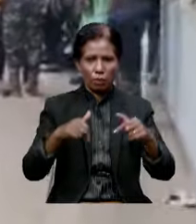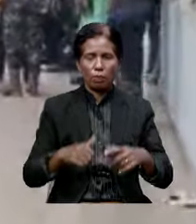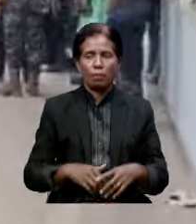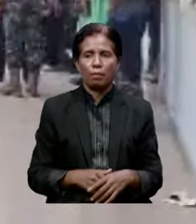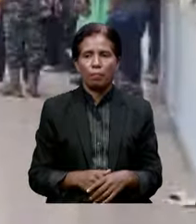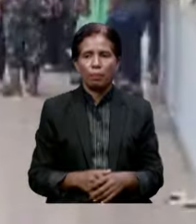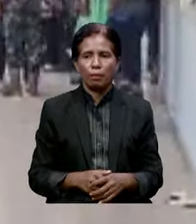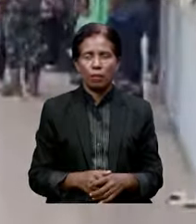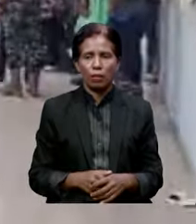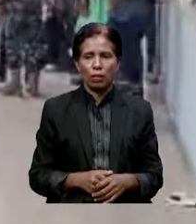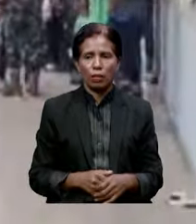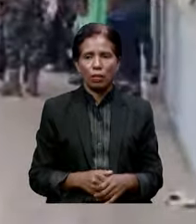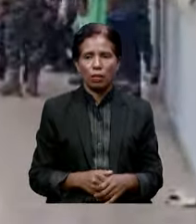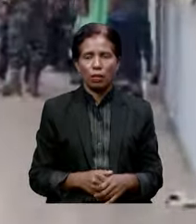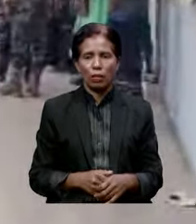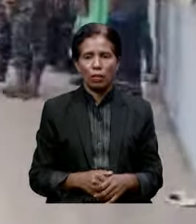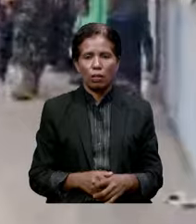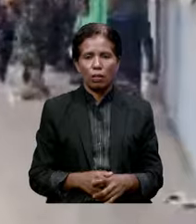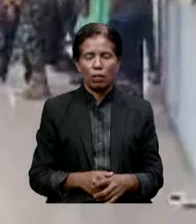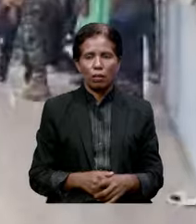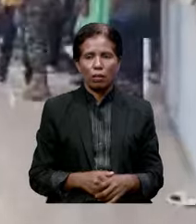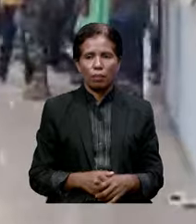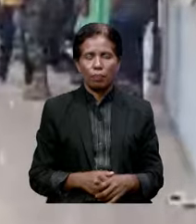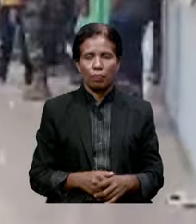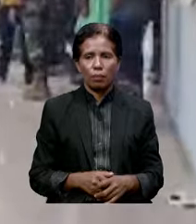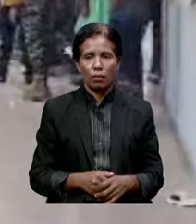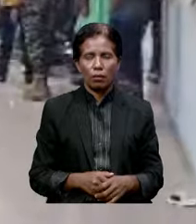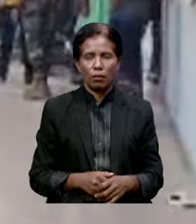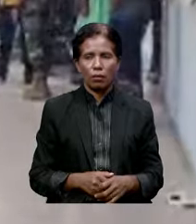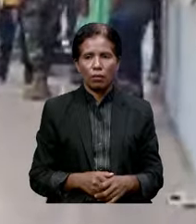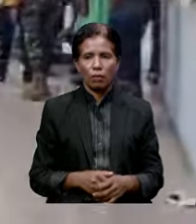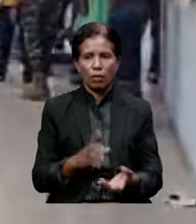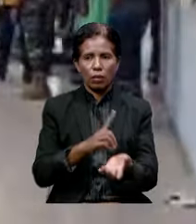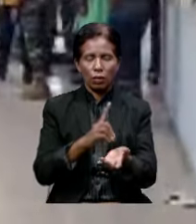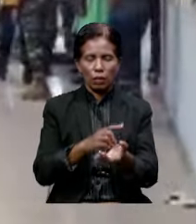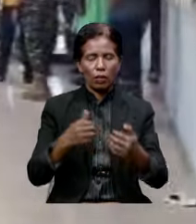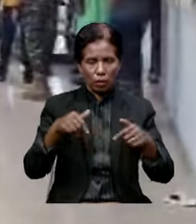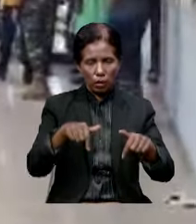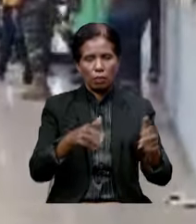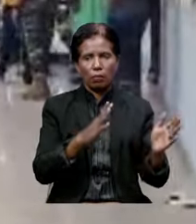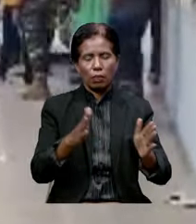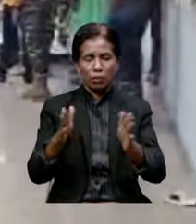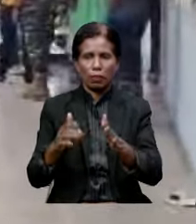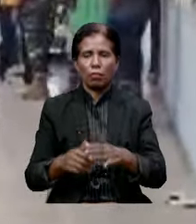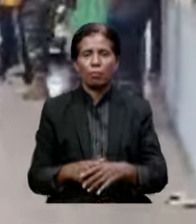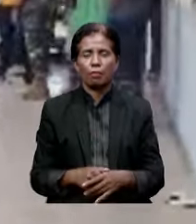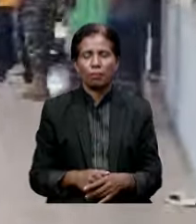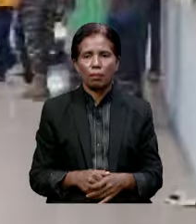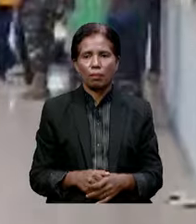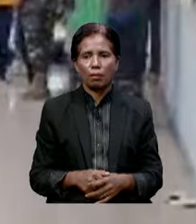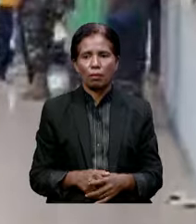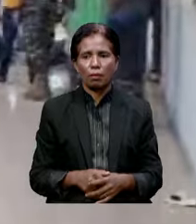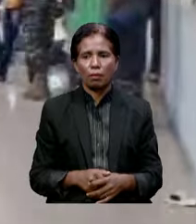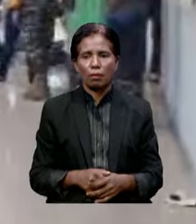konsultane insa ho dokter sir dokter sir yene mak prepara ka o dokter dokter ene mak prepara mari ki ha apo yune